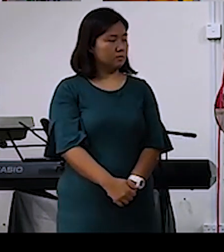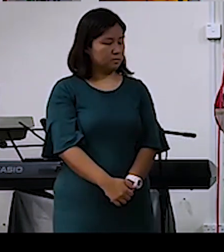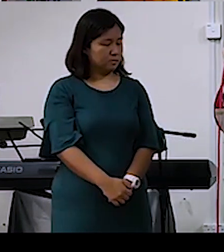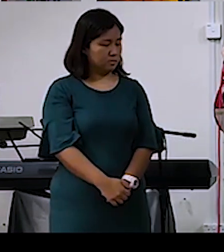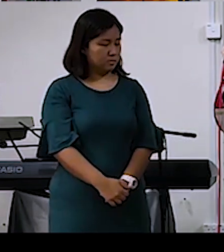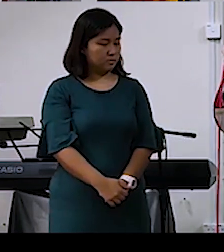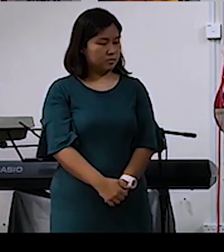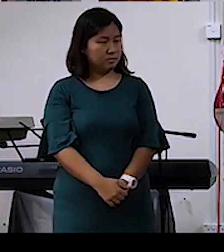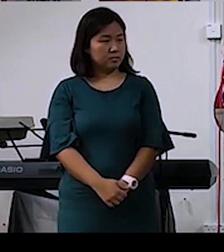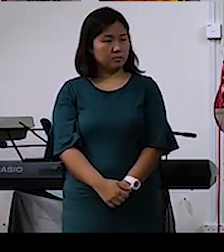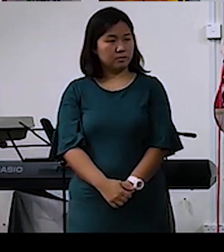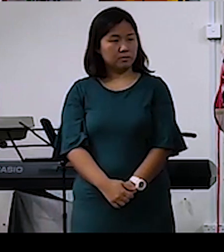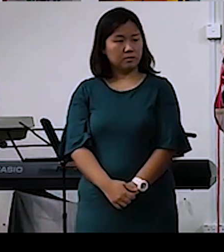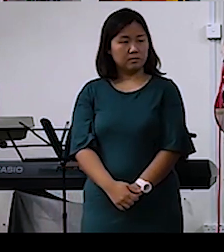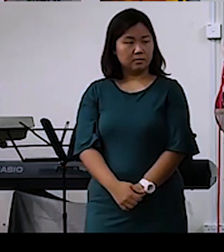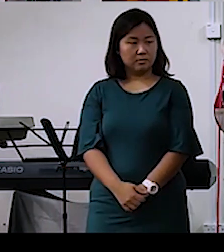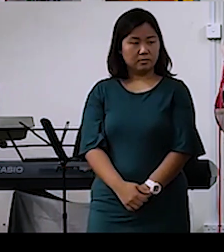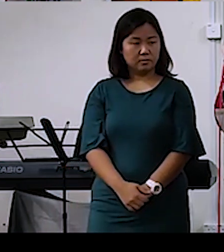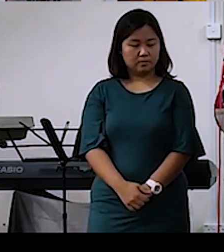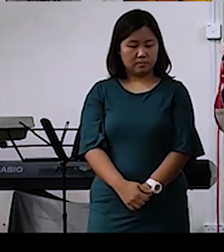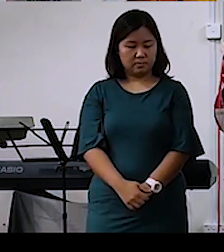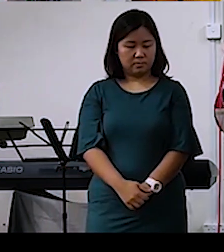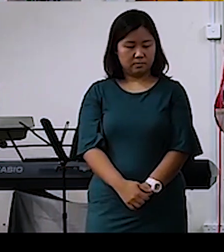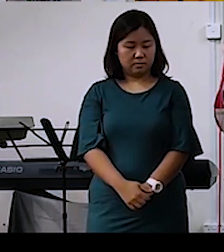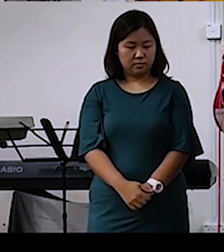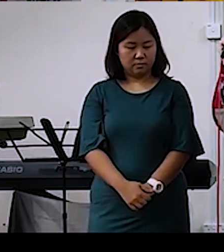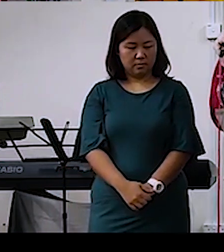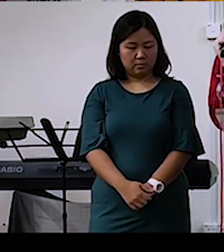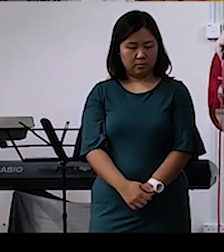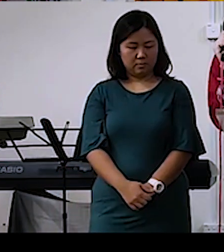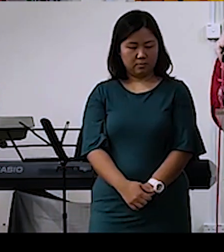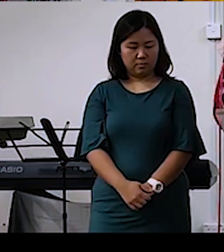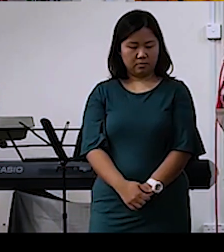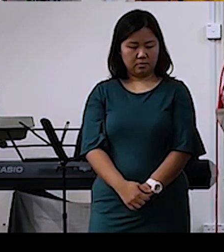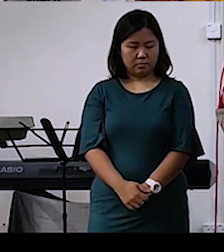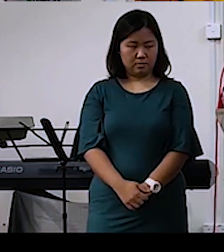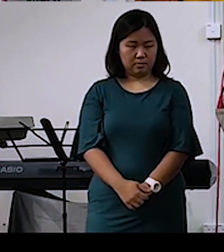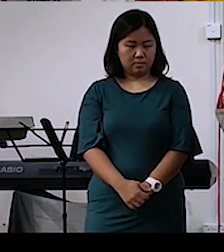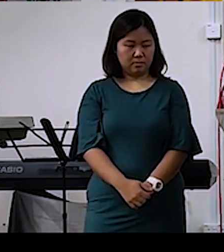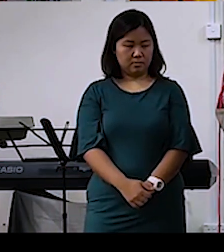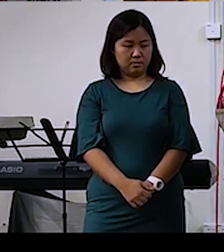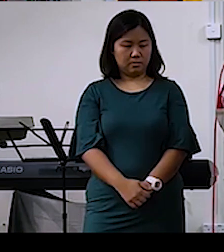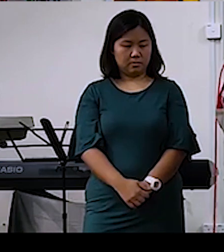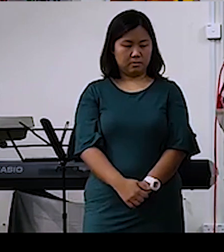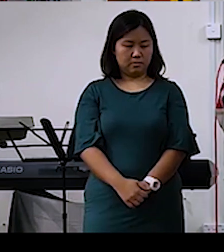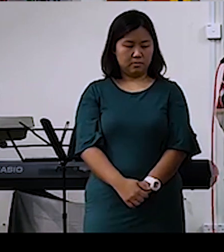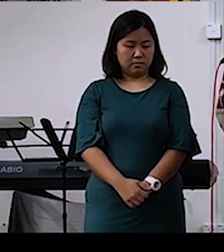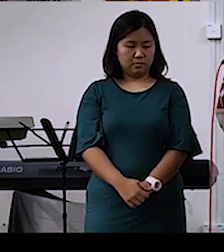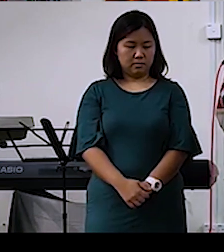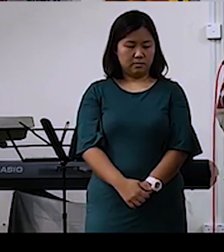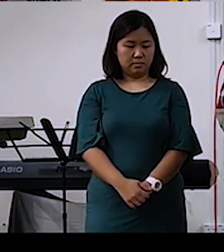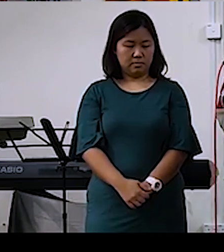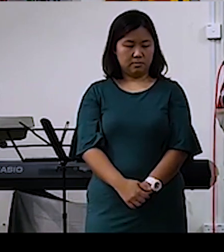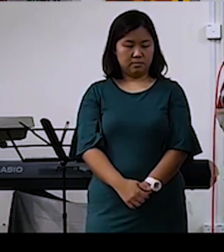要成为那一个说骗话的人，我们不再要做那一个同性恋者。所以我们不只是在心里想，我